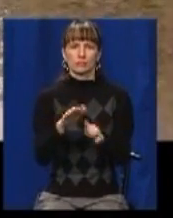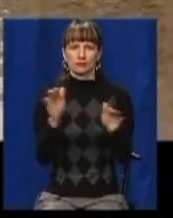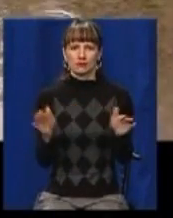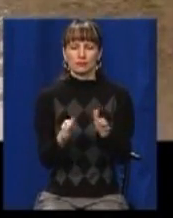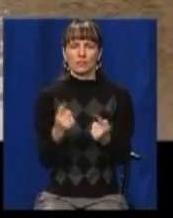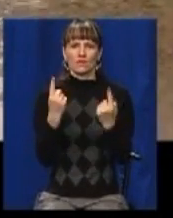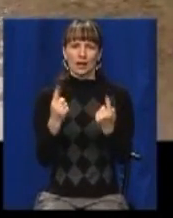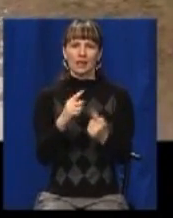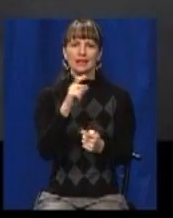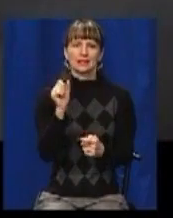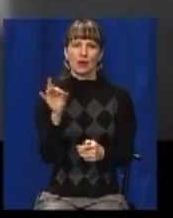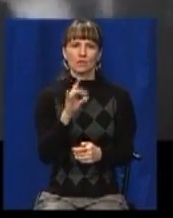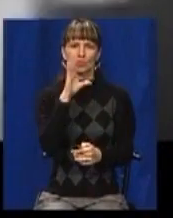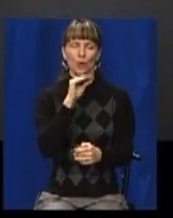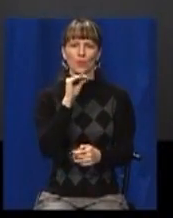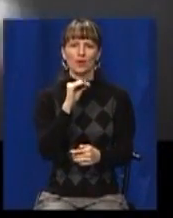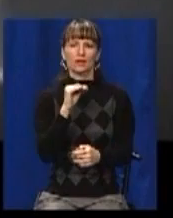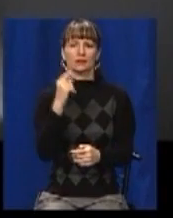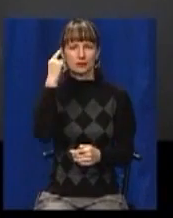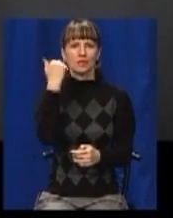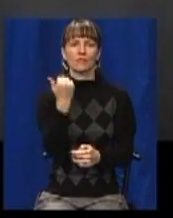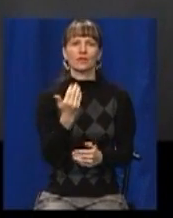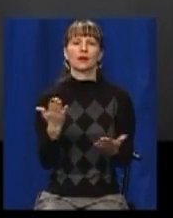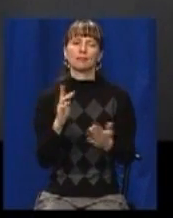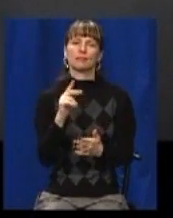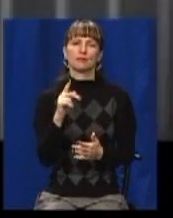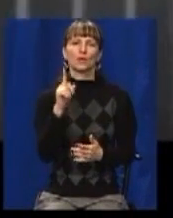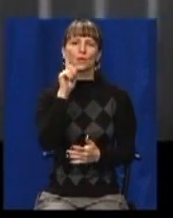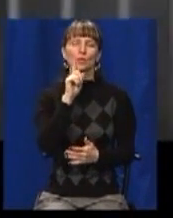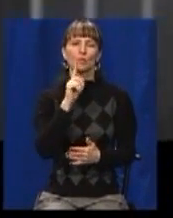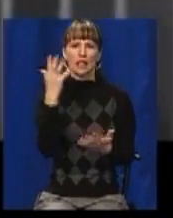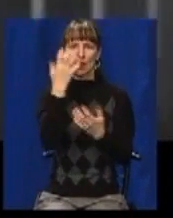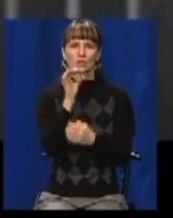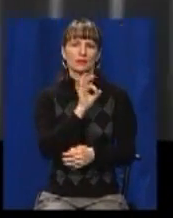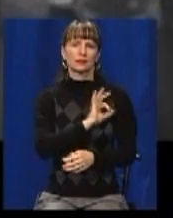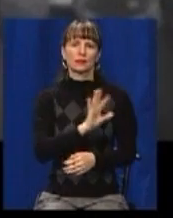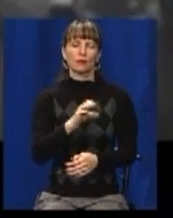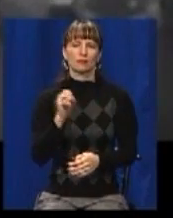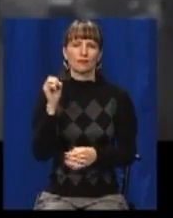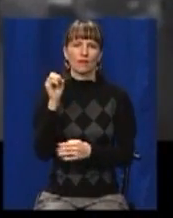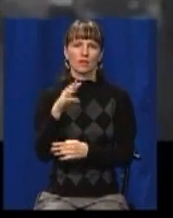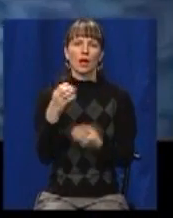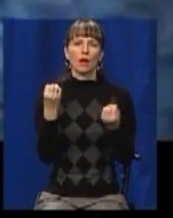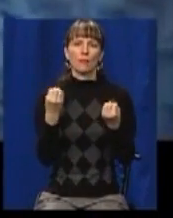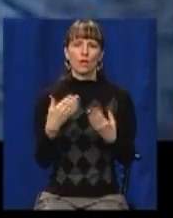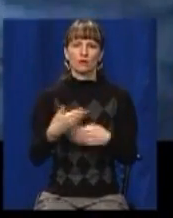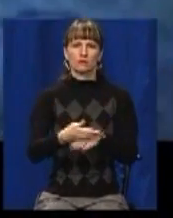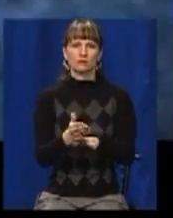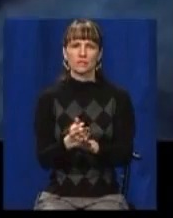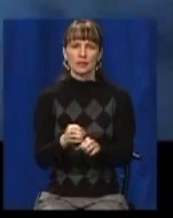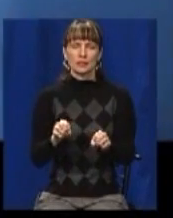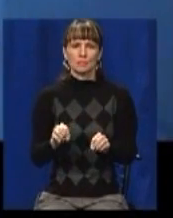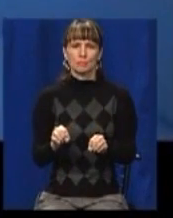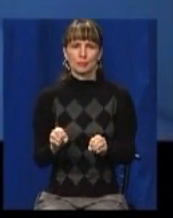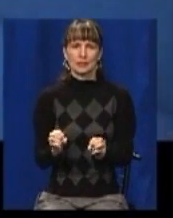навіть великий за розмірами песик. Замислювались ви, як би було зручно вночі не використовувати ліхтарик, а просто взути капці з